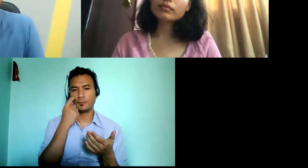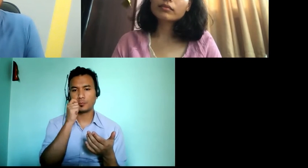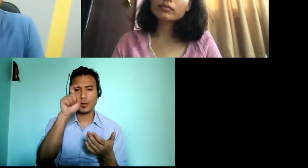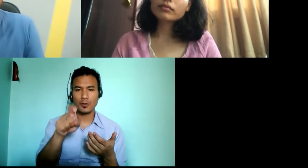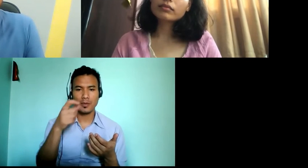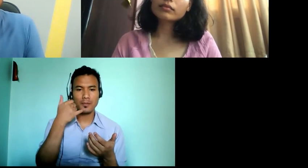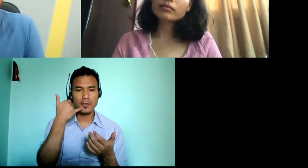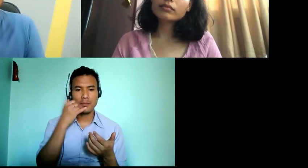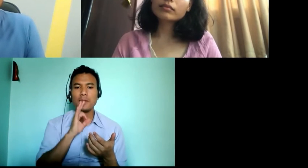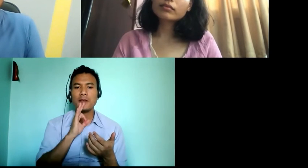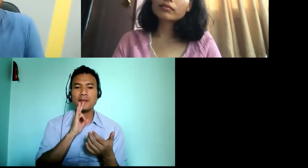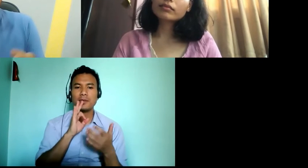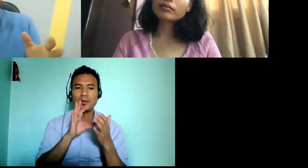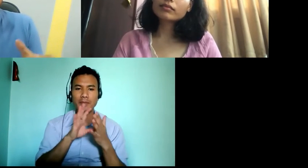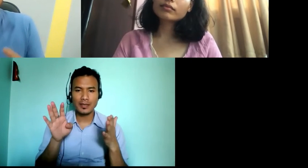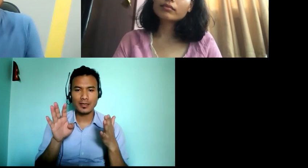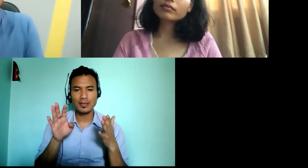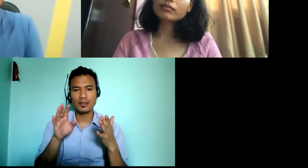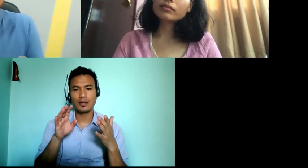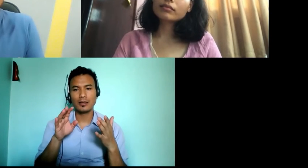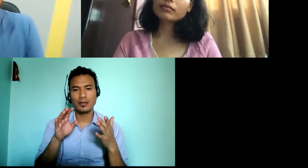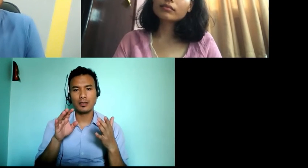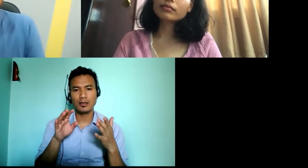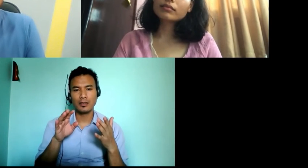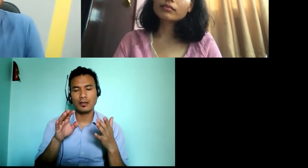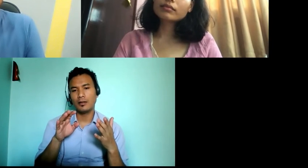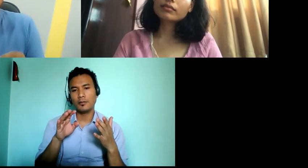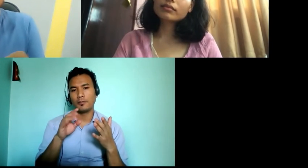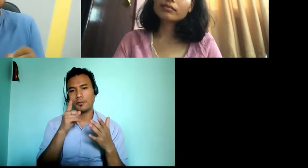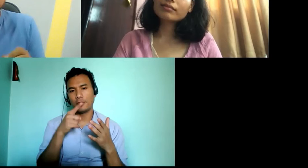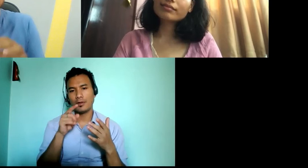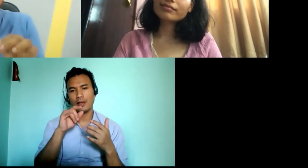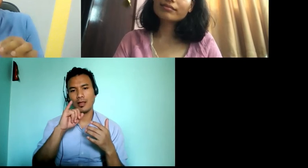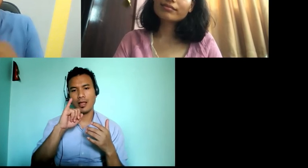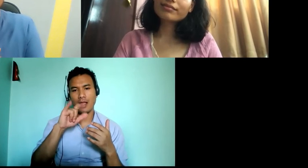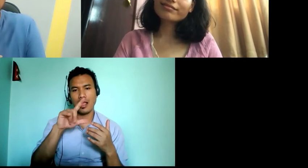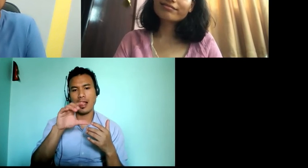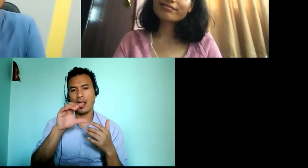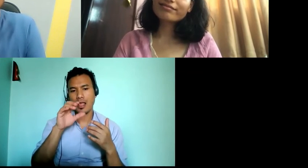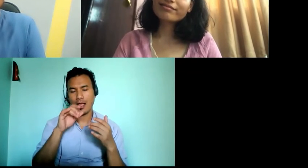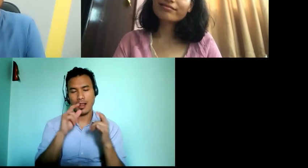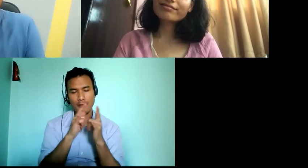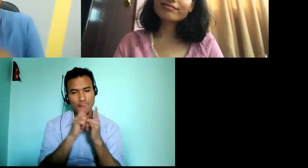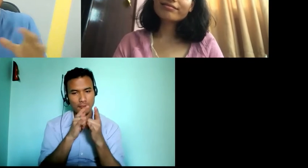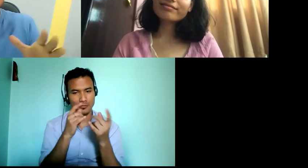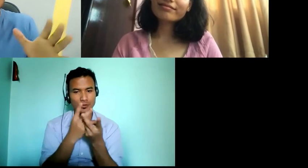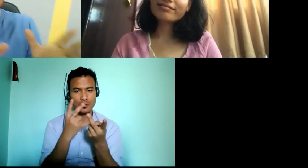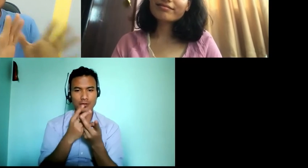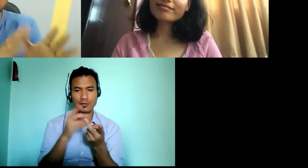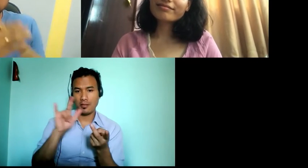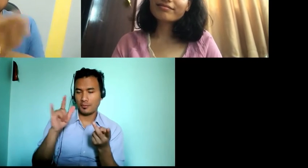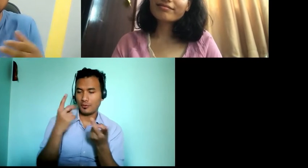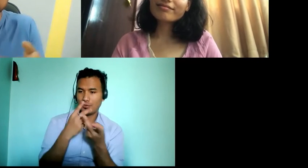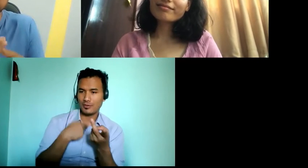ग्रान्डफादरको फेसबुकको ह्यान्डलबाट एउटा सेलिब्रिटीमा चाहिँ के भन्छ आई लभ दिस सेलिब्रिटी खालको हालिसकेपछि होइन मार्क